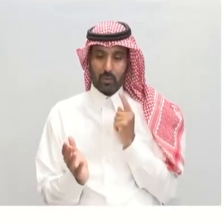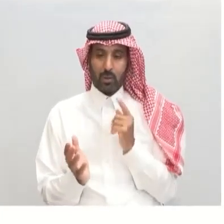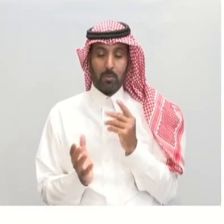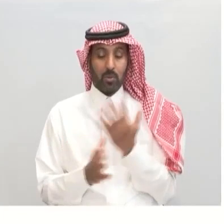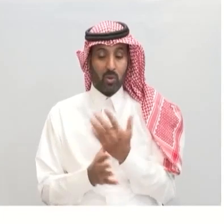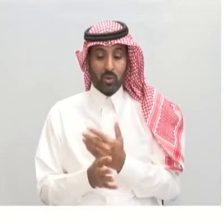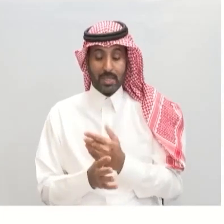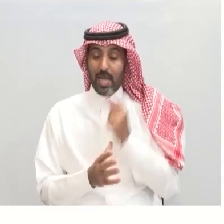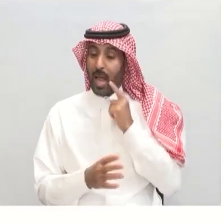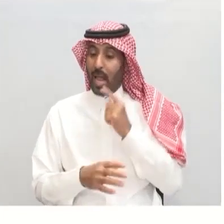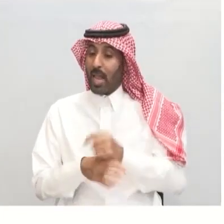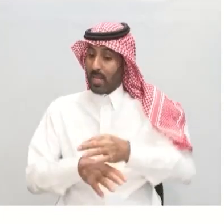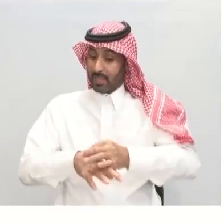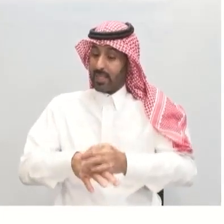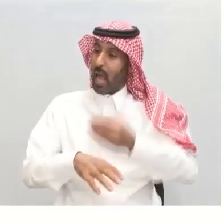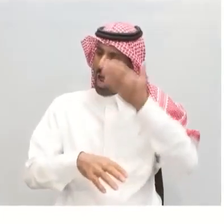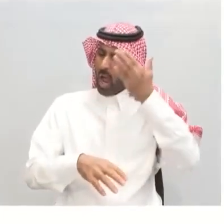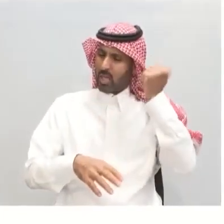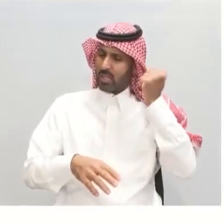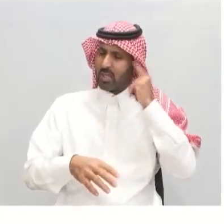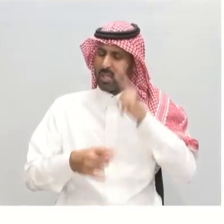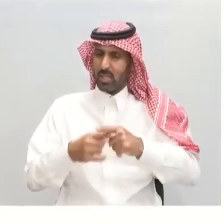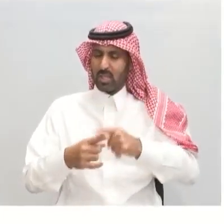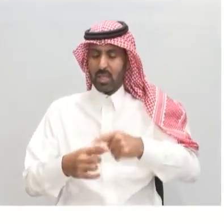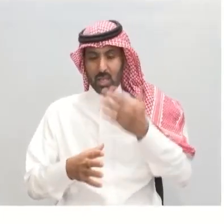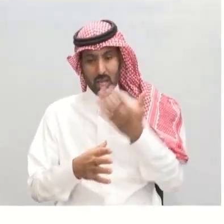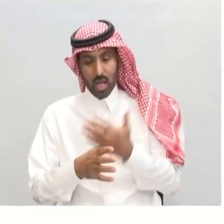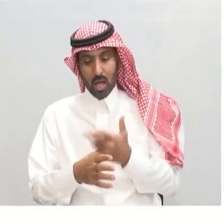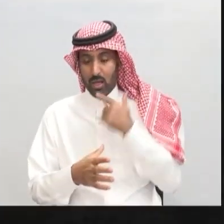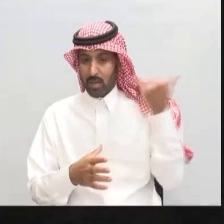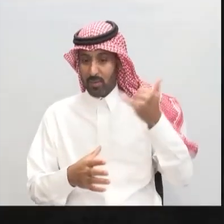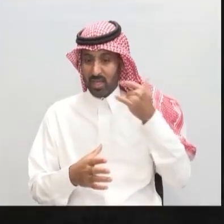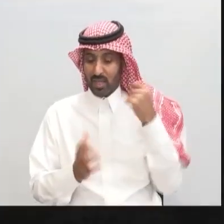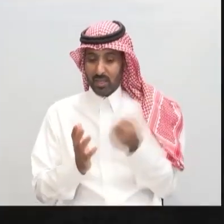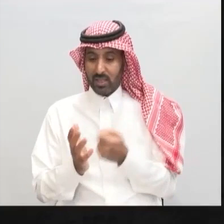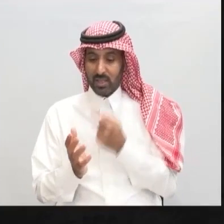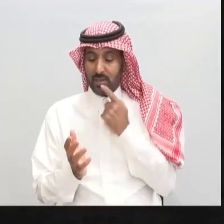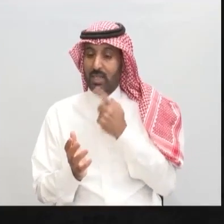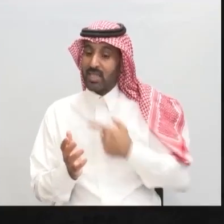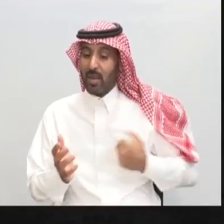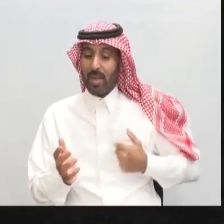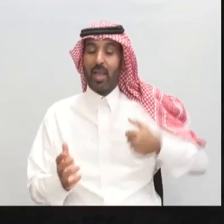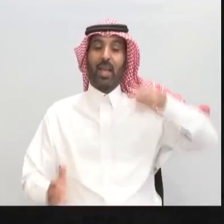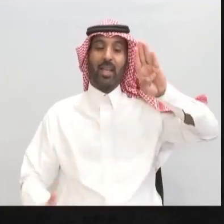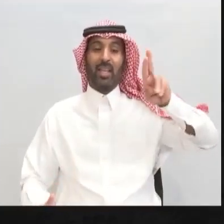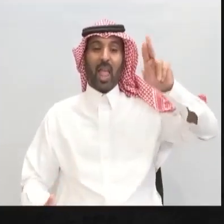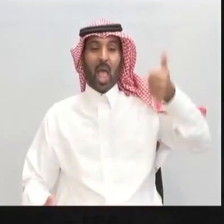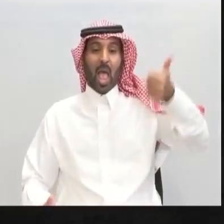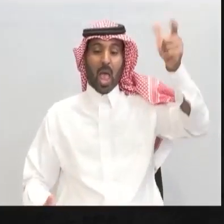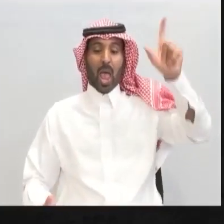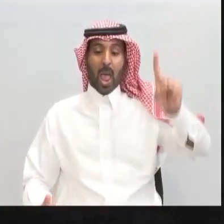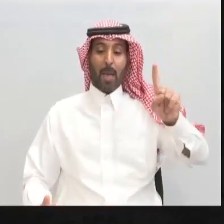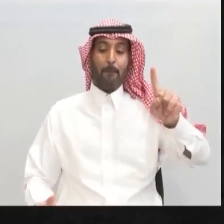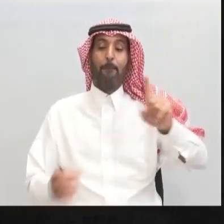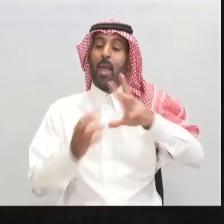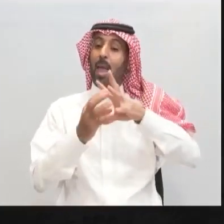والوهم كان هنالك اهميه للكتابه ومن اهميه ذلك ان القران سمي كتابا لانه